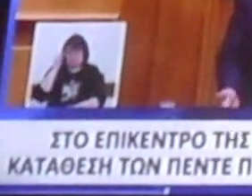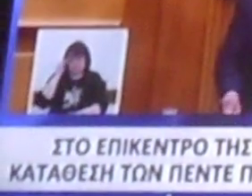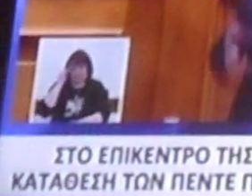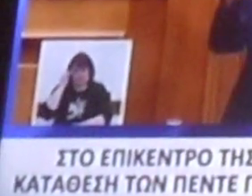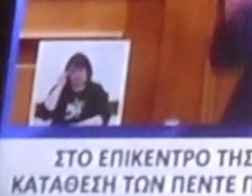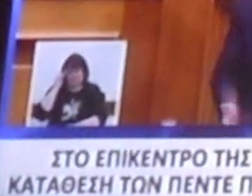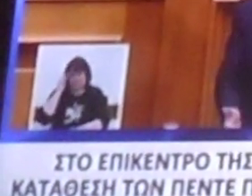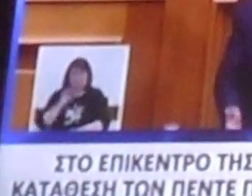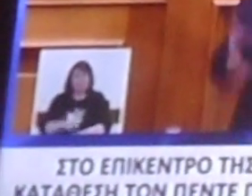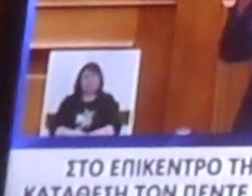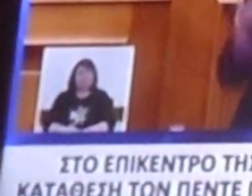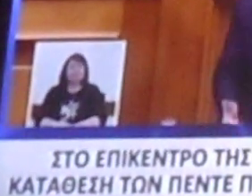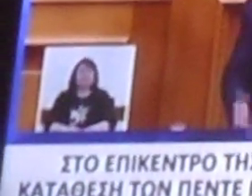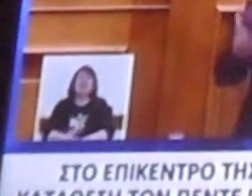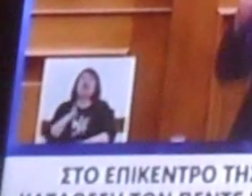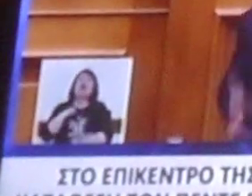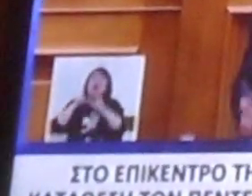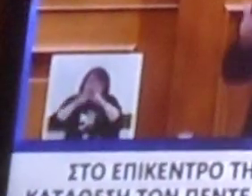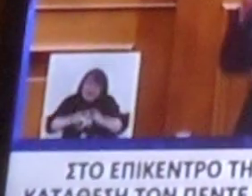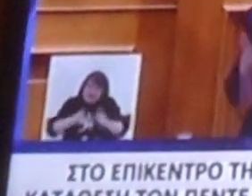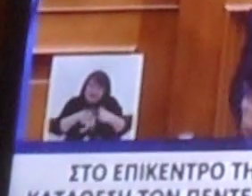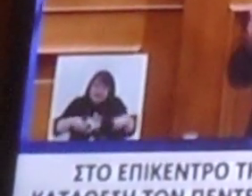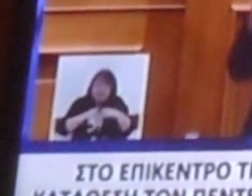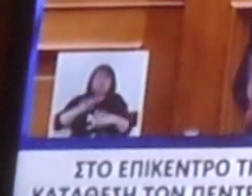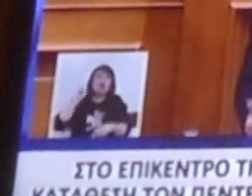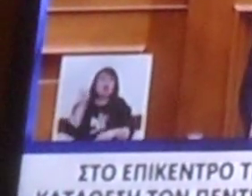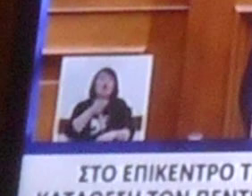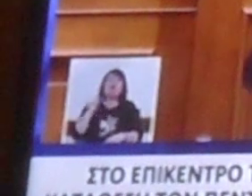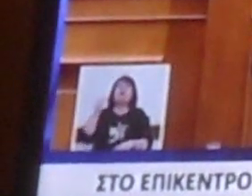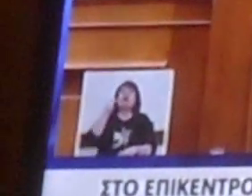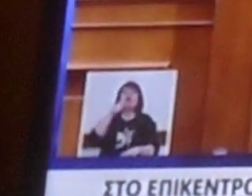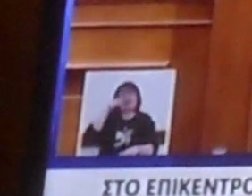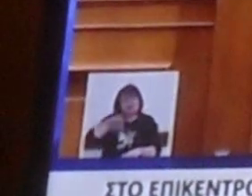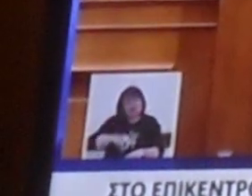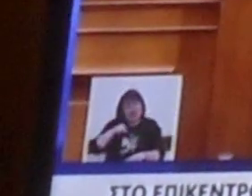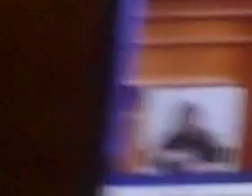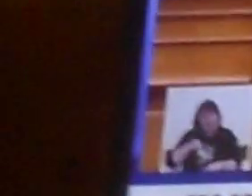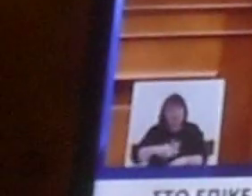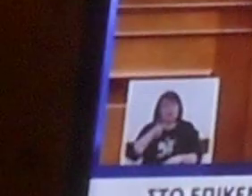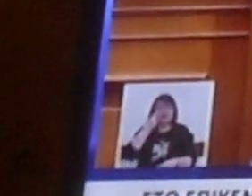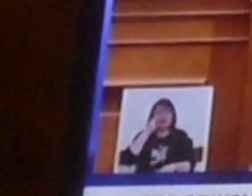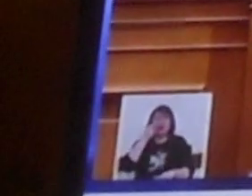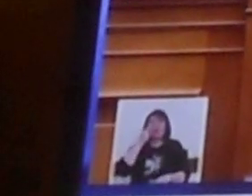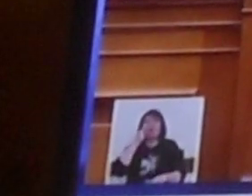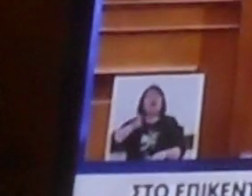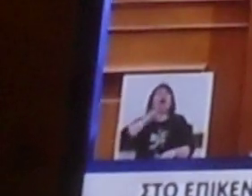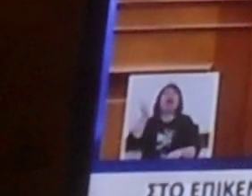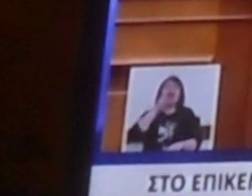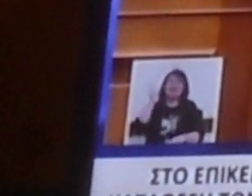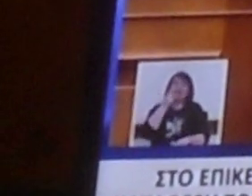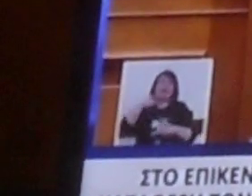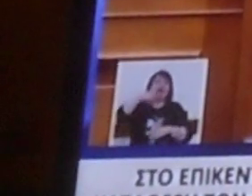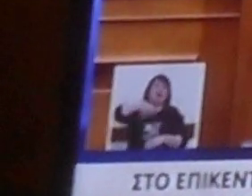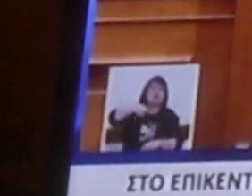την αυτοδυναμία τους, αλλά να συστρατευτούν για το καλό της πατρίδας. Και έρχονται και προτάσεις για άρση ασυλίας